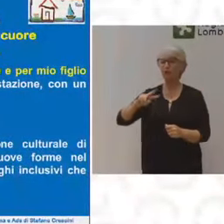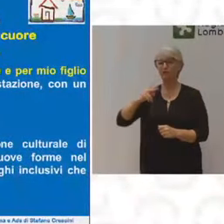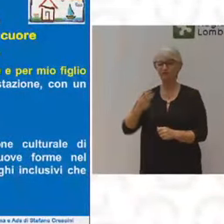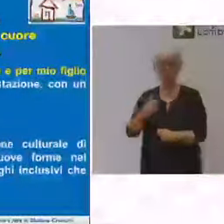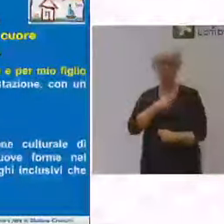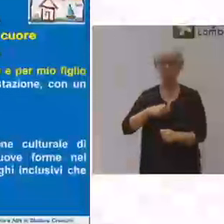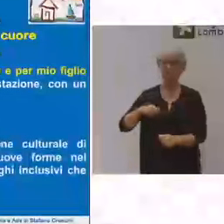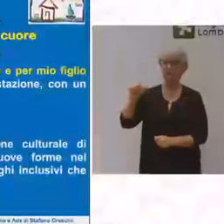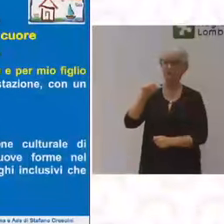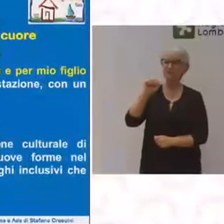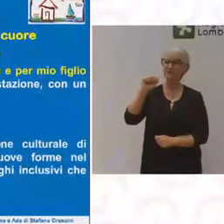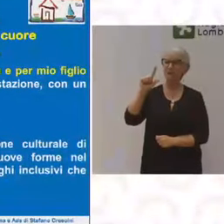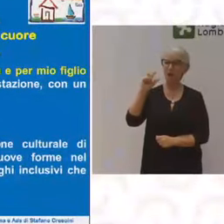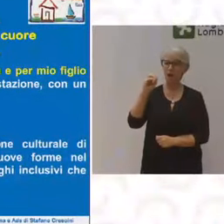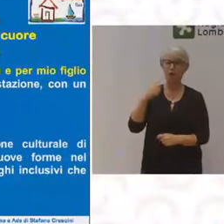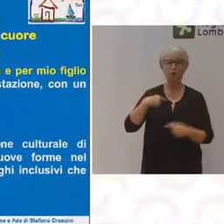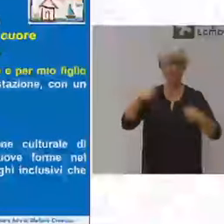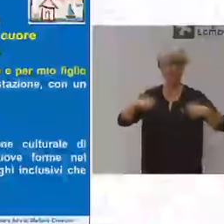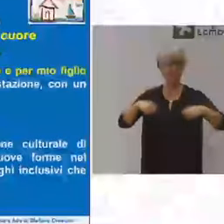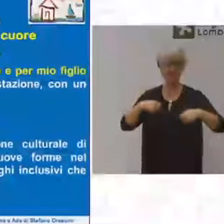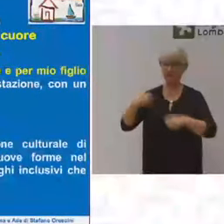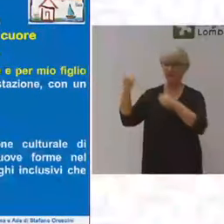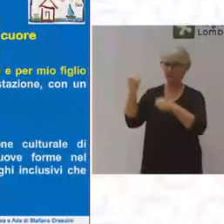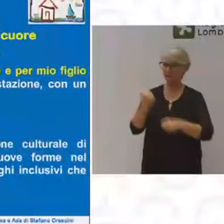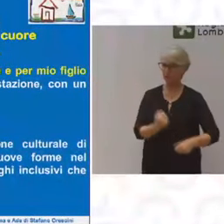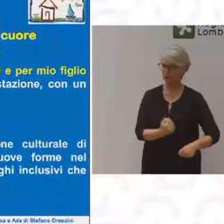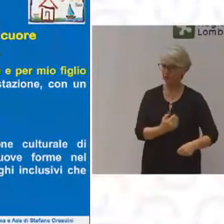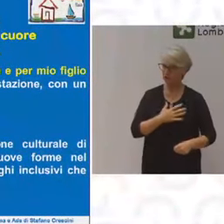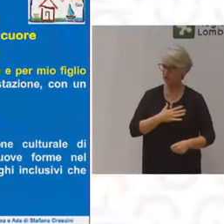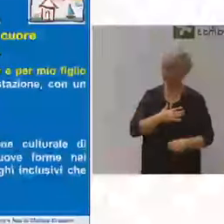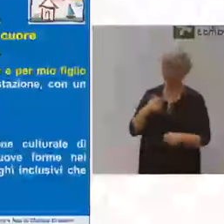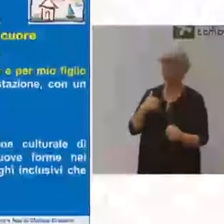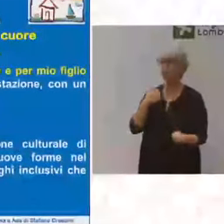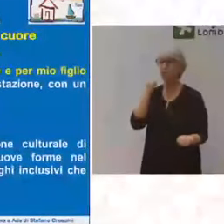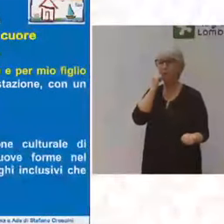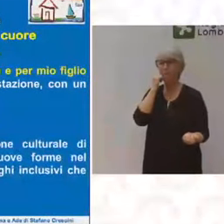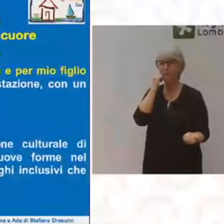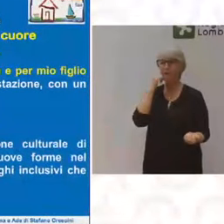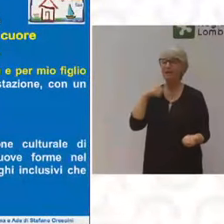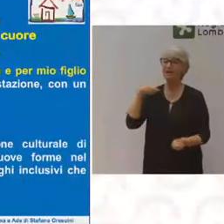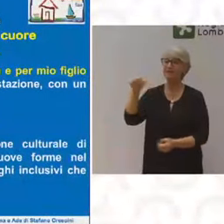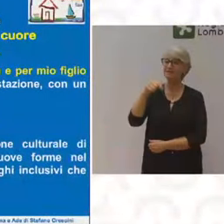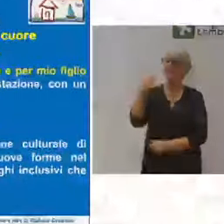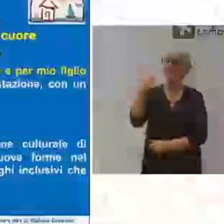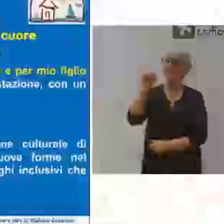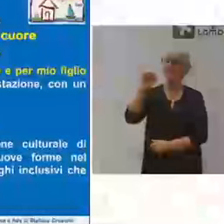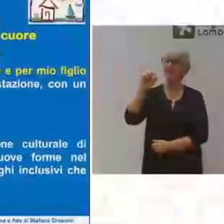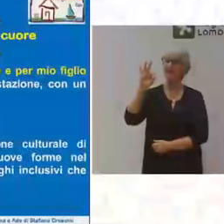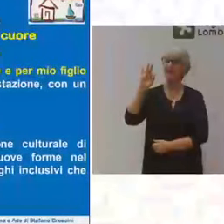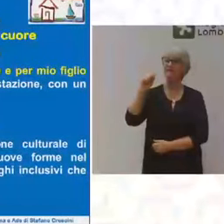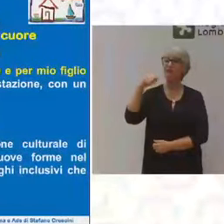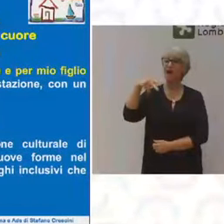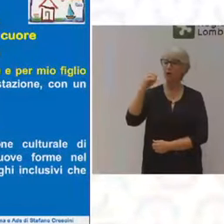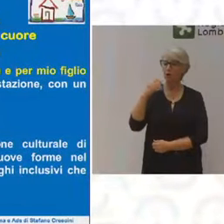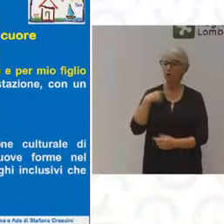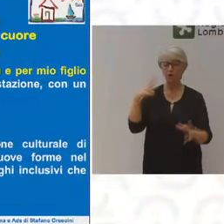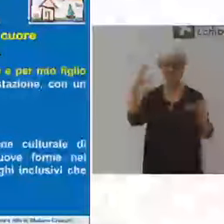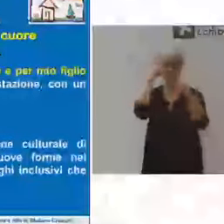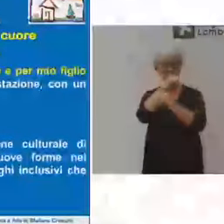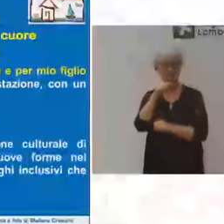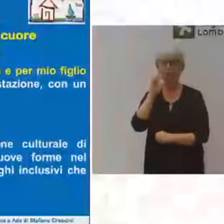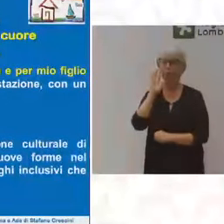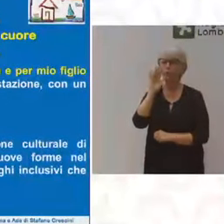Salò. Sono la presidente della fondazione, ma sono innanzitutto la mamma di Stefano e comprendo le preoccupazioni di tutti i